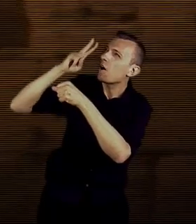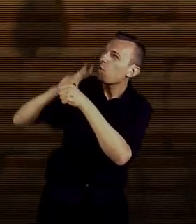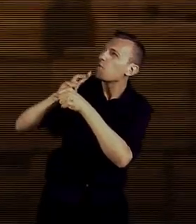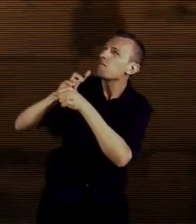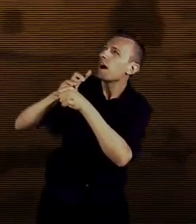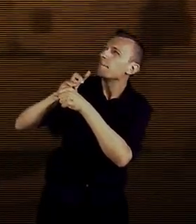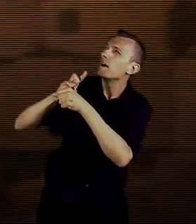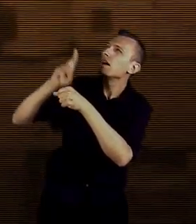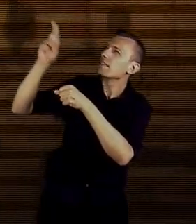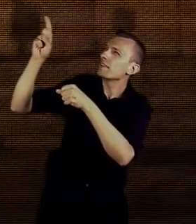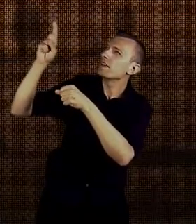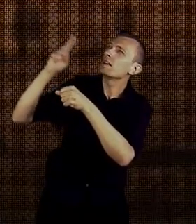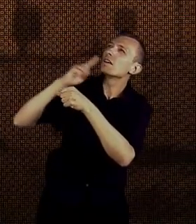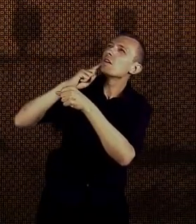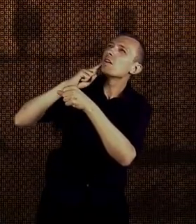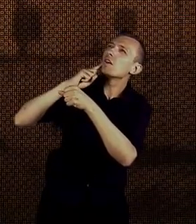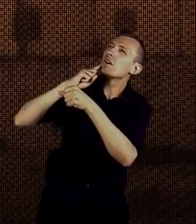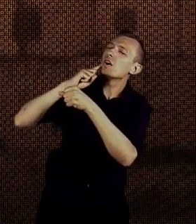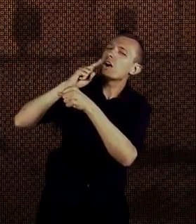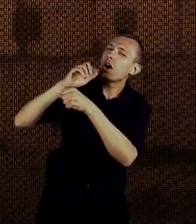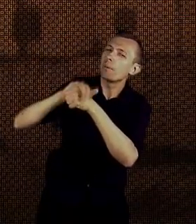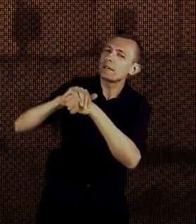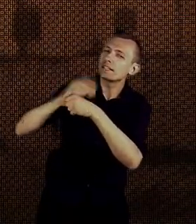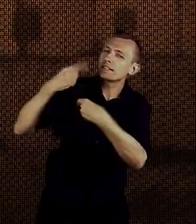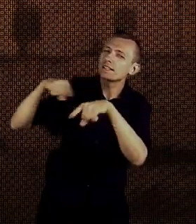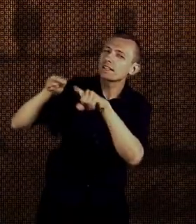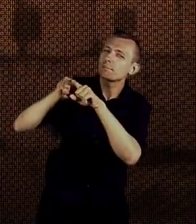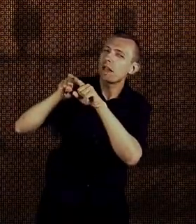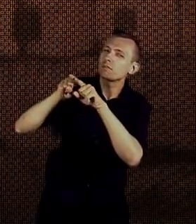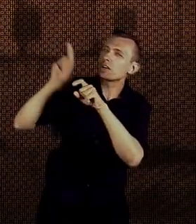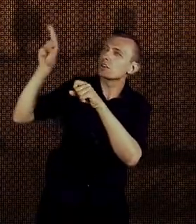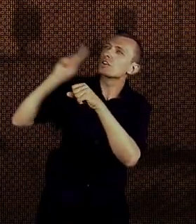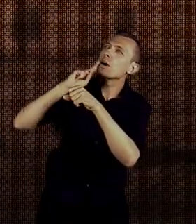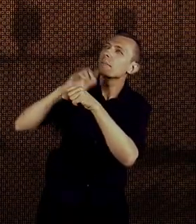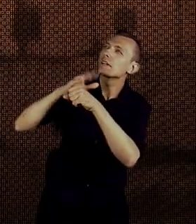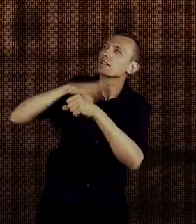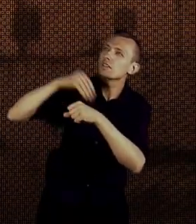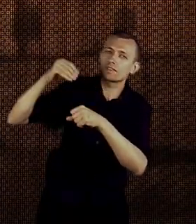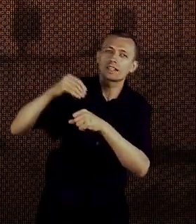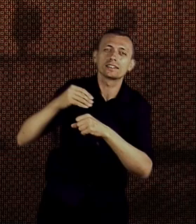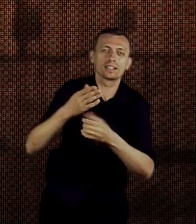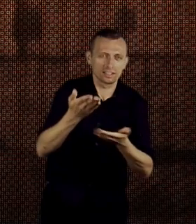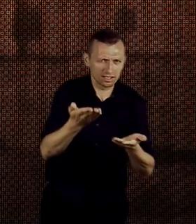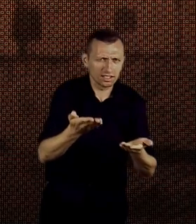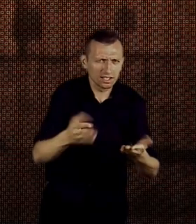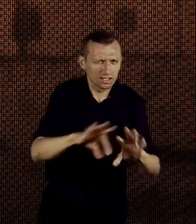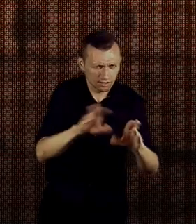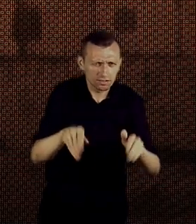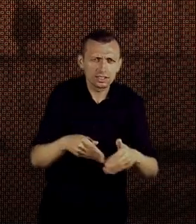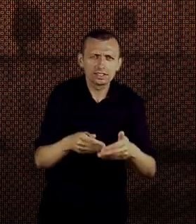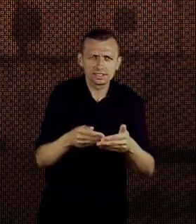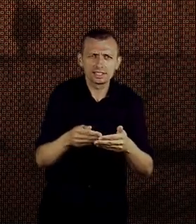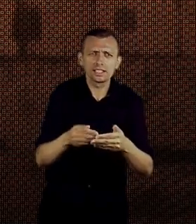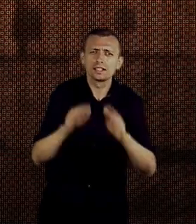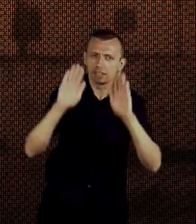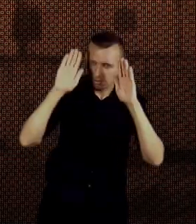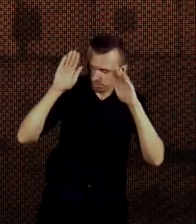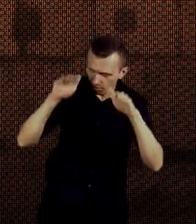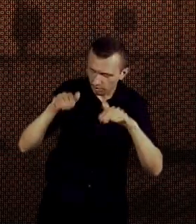Być może jesteś na etapie jakichś prób, doświadczeń,